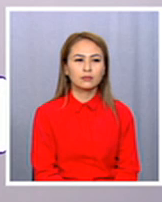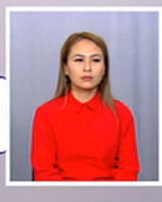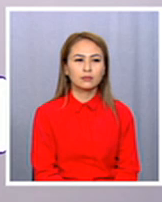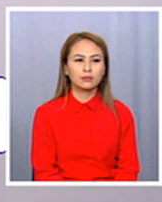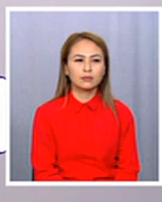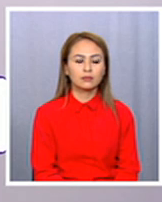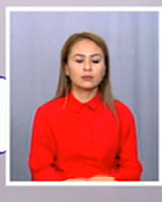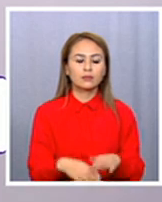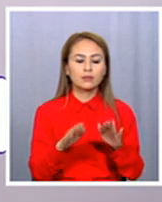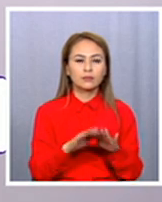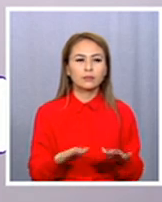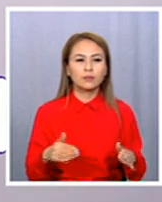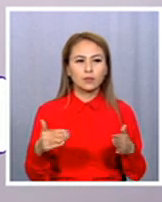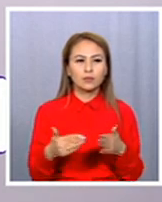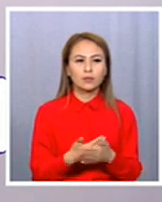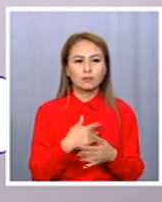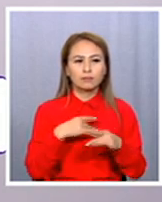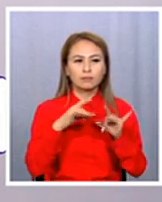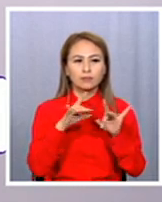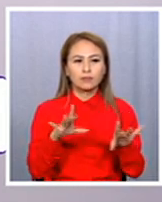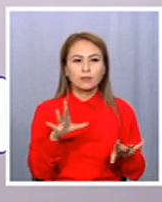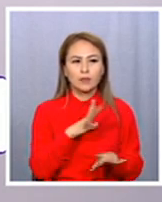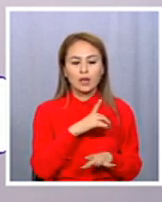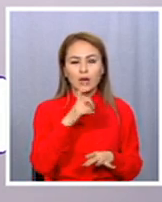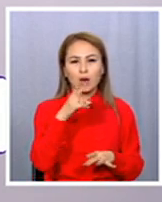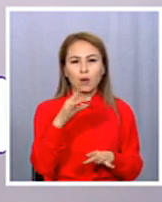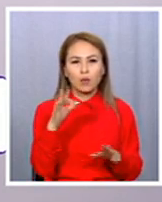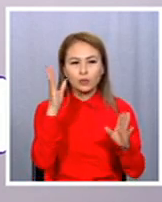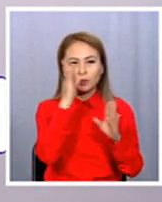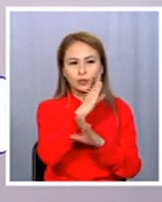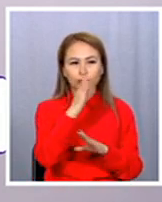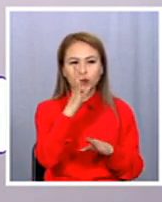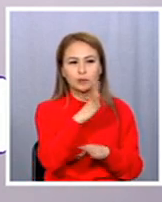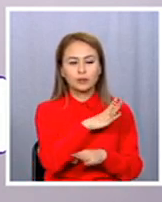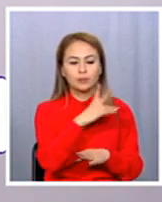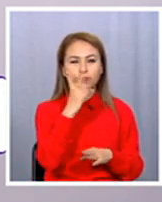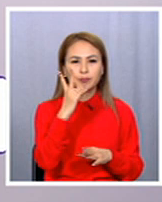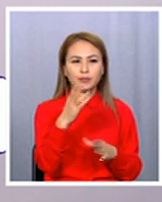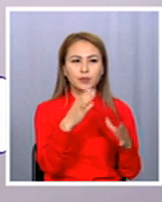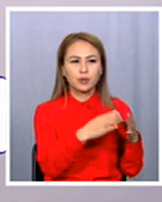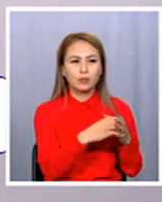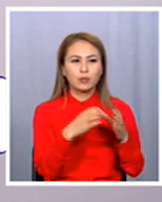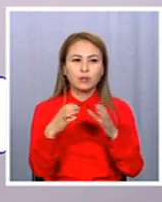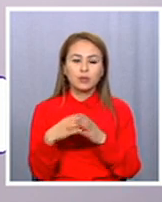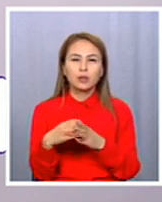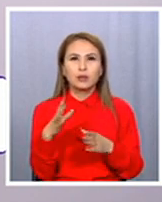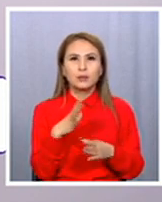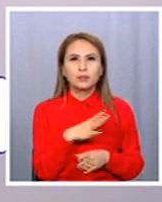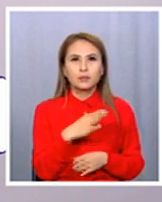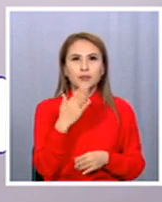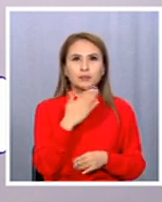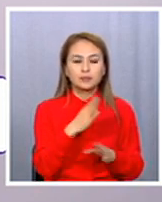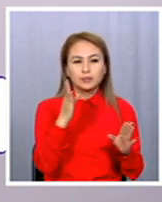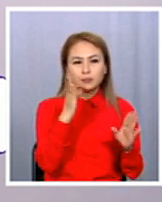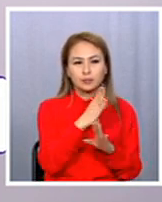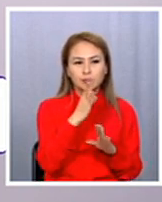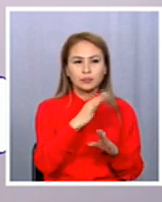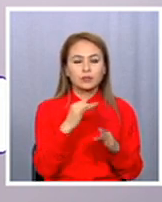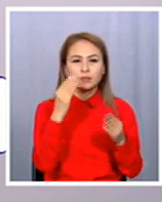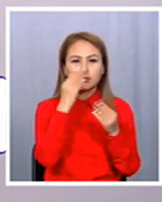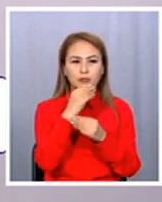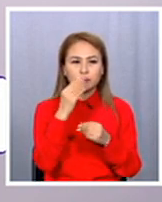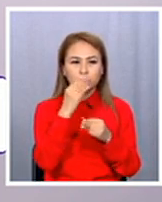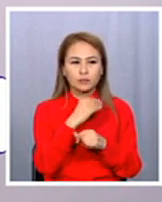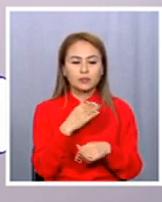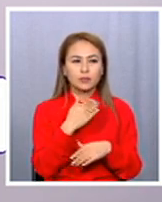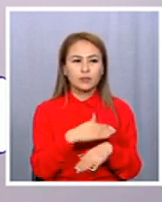Балалар, жаңа ғана атап өткенімдей, экожүйелер екі үлкен топқа бөлінеді дедік. Яғни олар табиғи және жасанды.